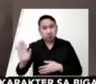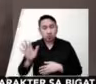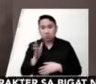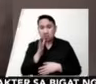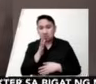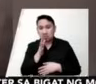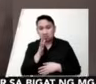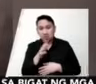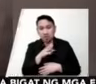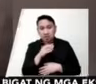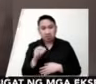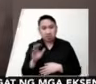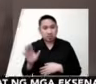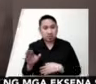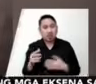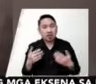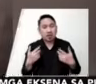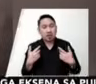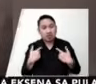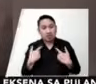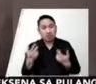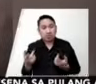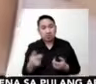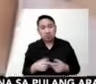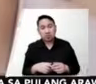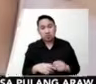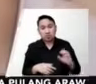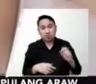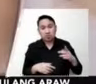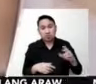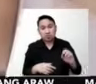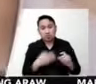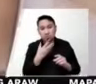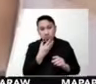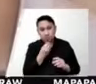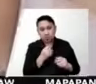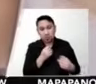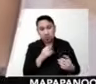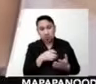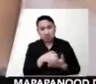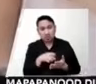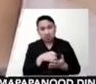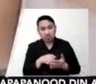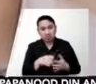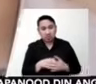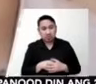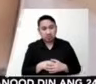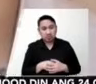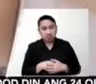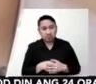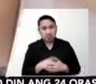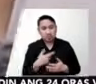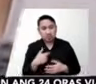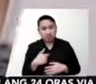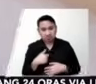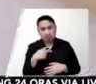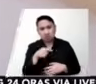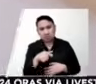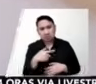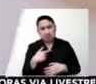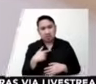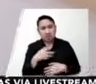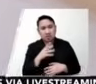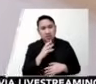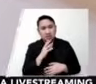instances po talaga na si Chloe po yung sumasalot sa akin maging si Chloe nagsalita na rin tungkol sa di pagkakaunawaan sa ina ni kaloy